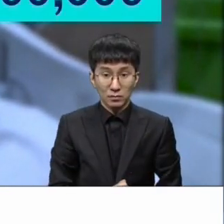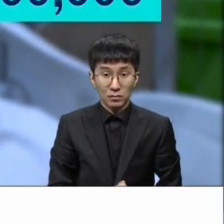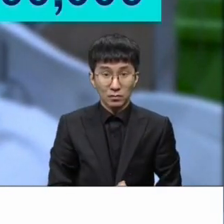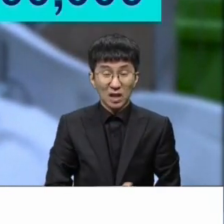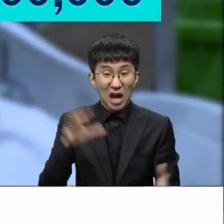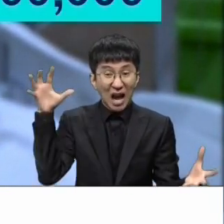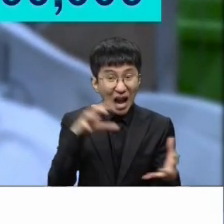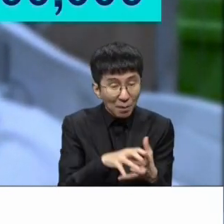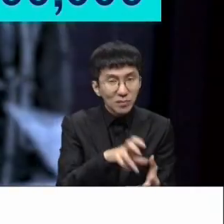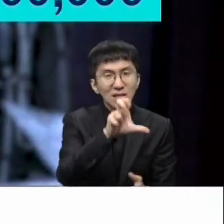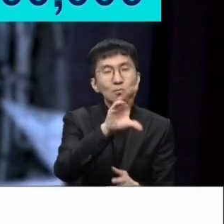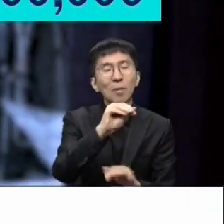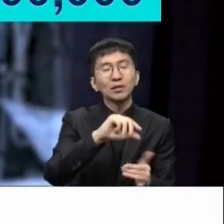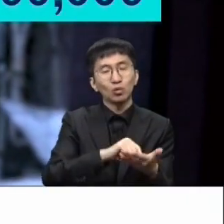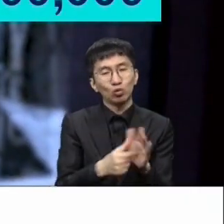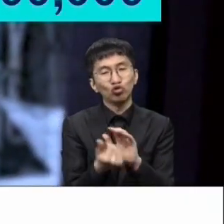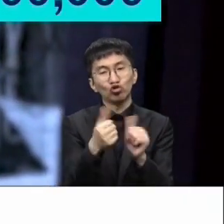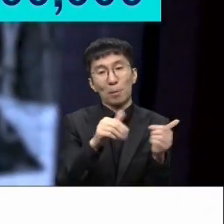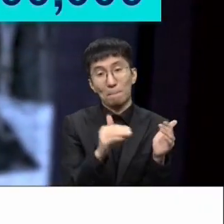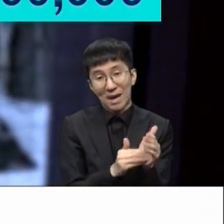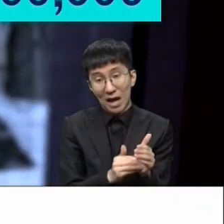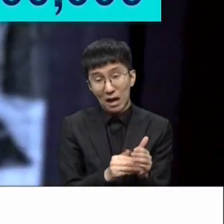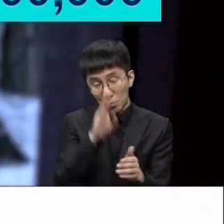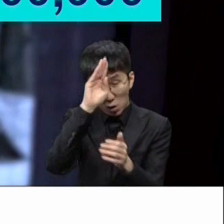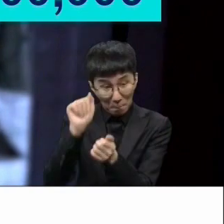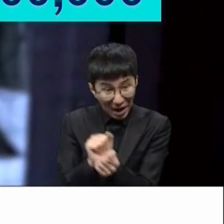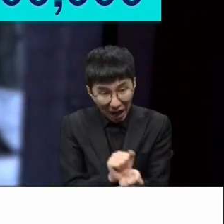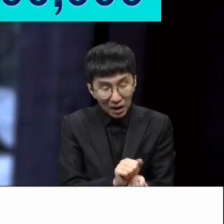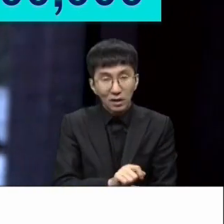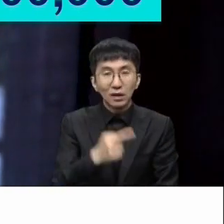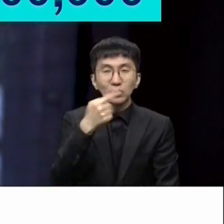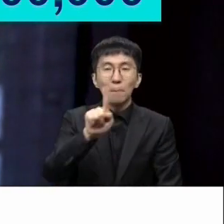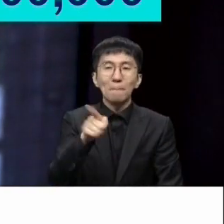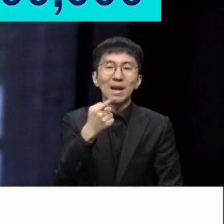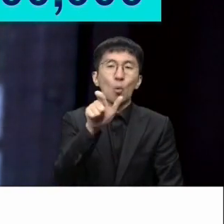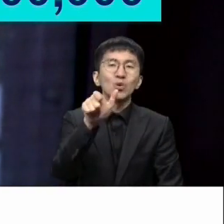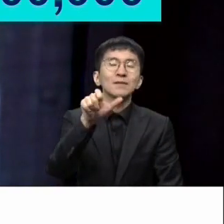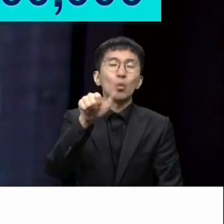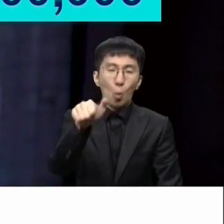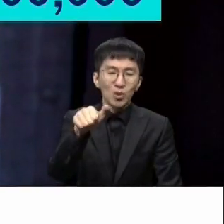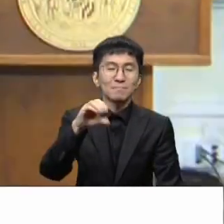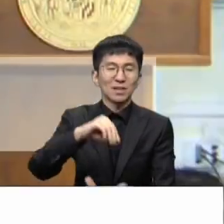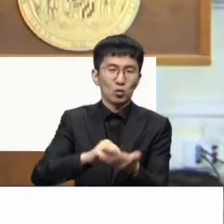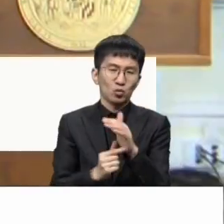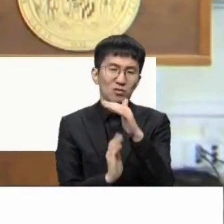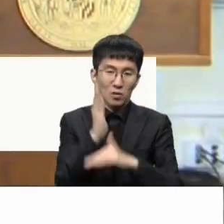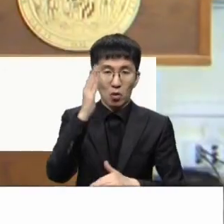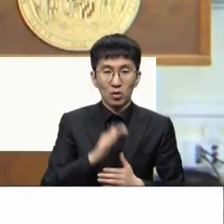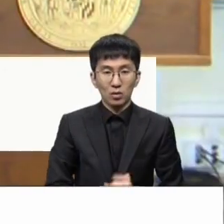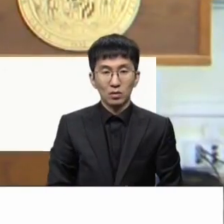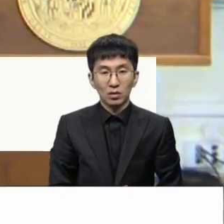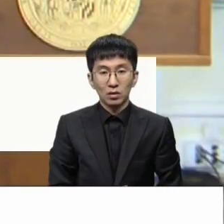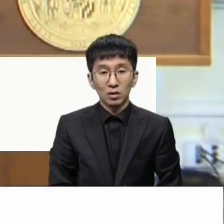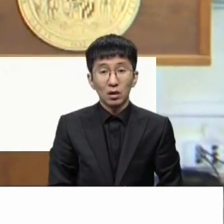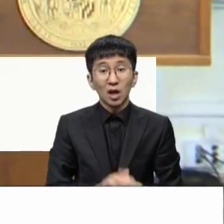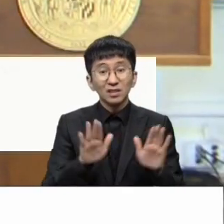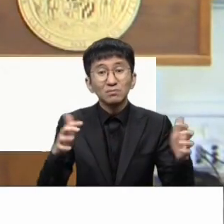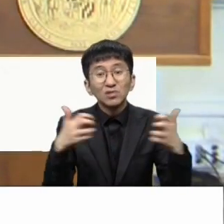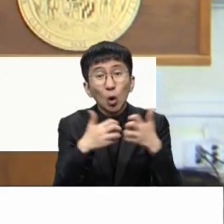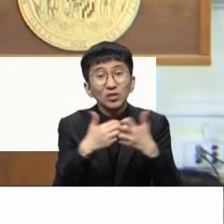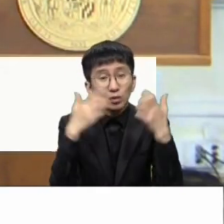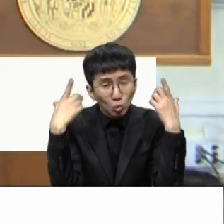사망자는 25만 명, 확진자는 1,150만 명을 넘어섰습니다. We are in a war right